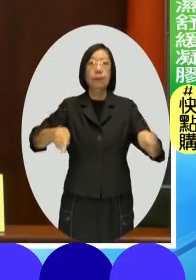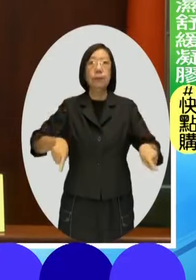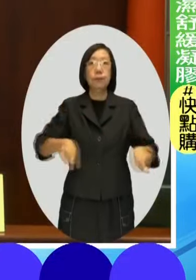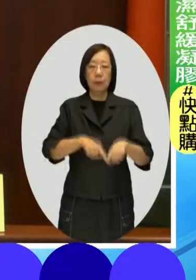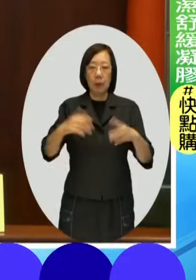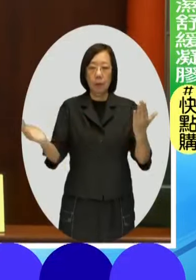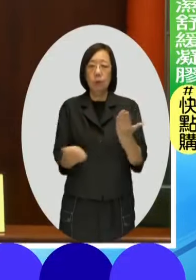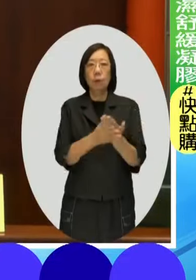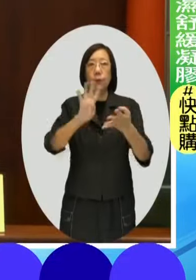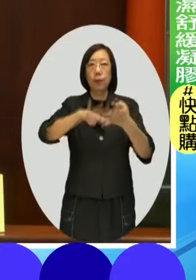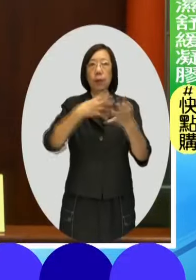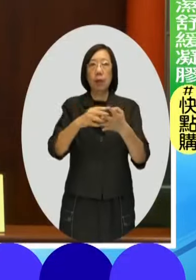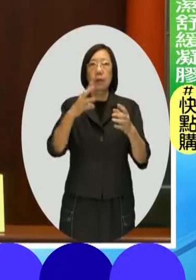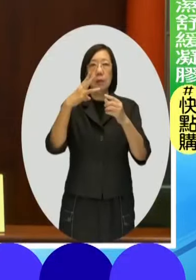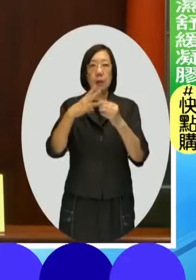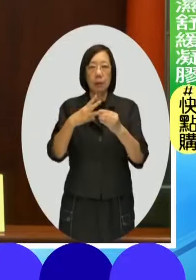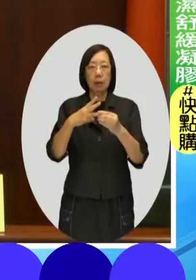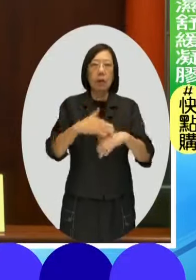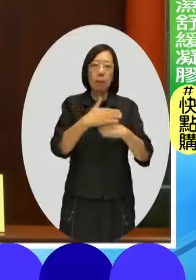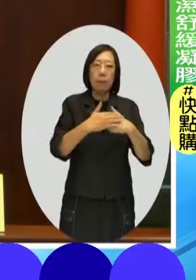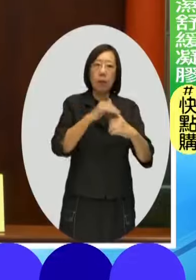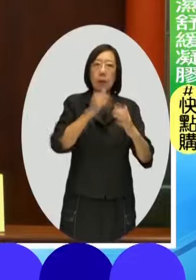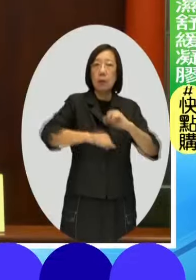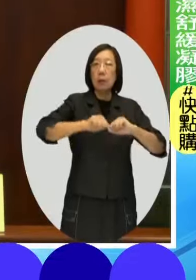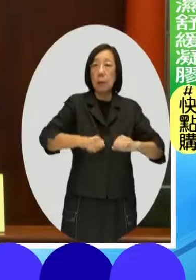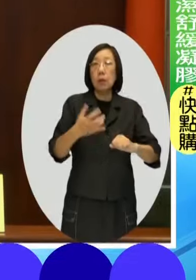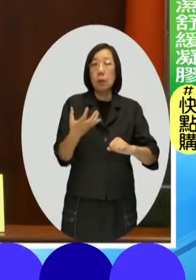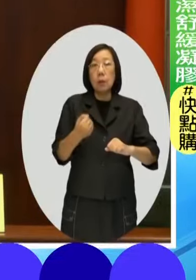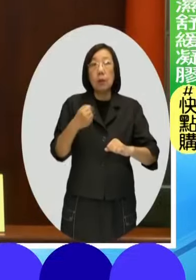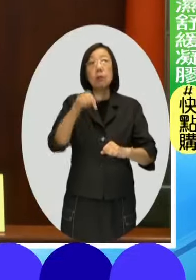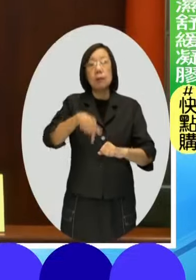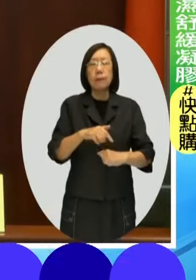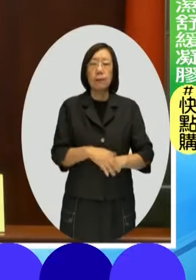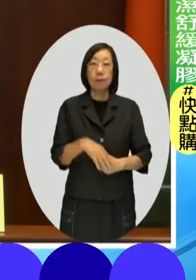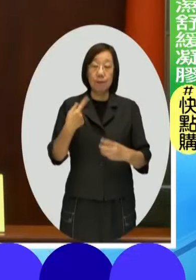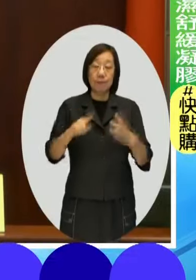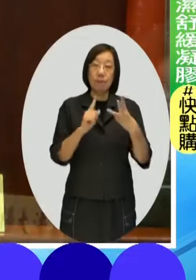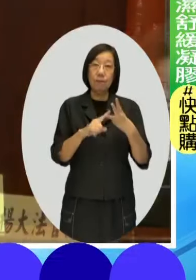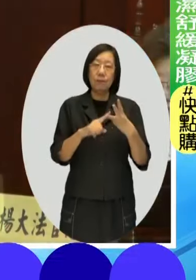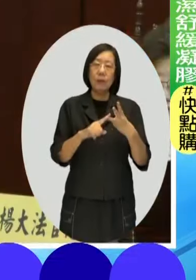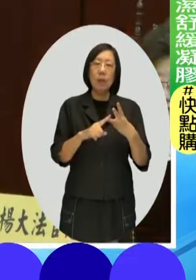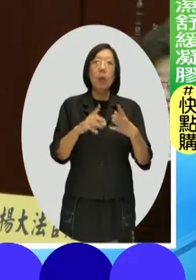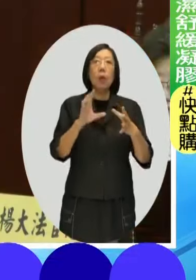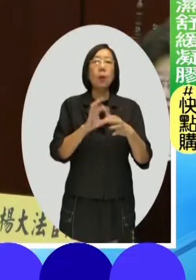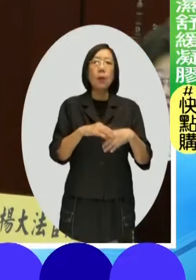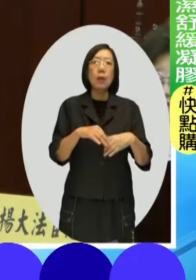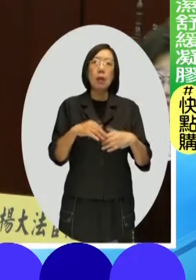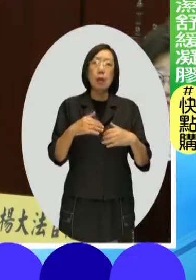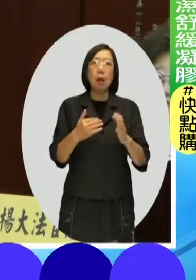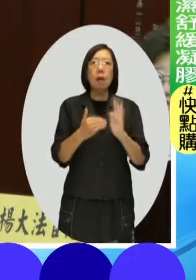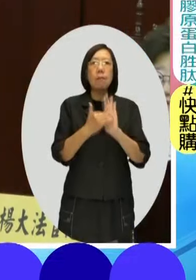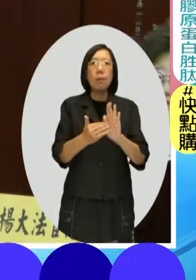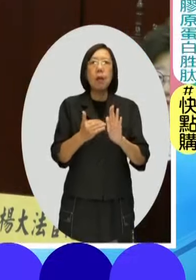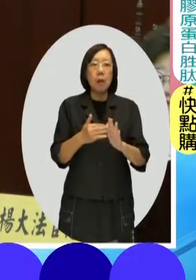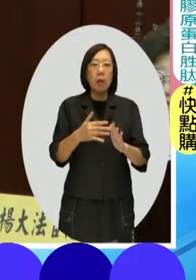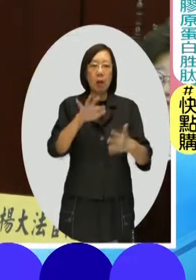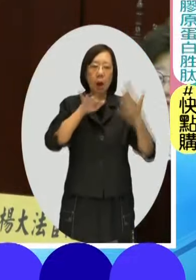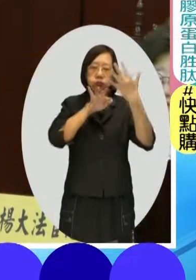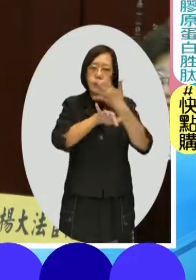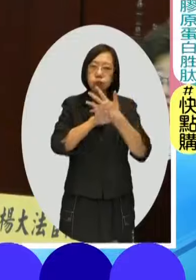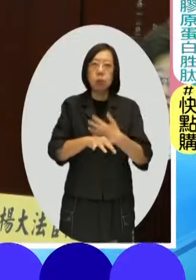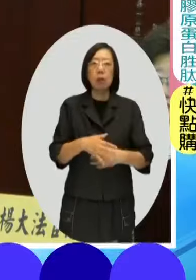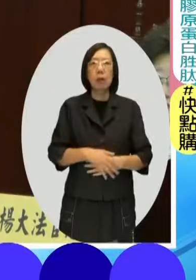驾，反而会判的比较轻，你说多荒谬？那再来呢，就是如果呢你要杀人的时候，你杀完人了哦，结果呢这个警